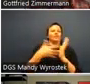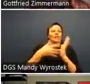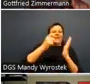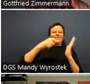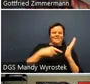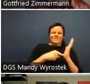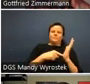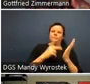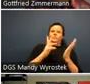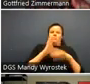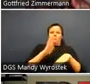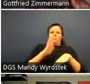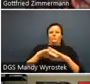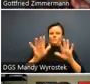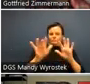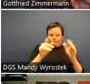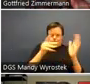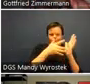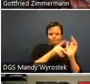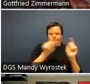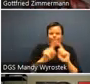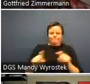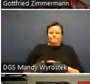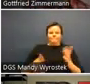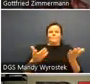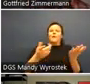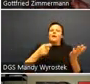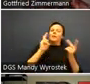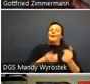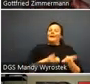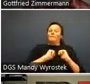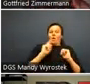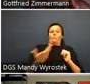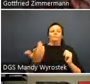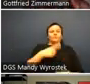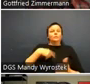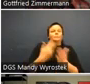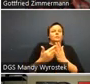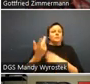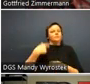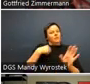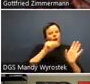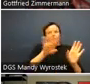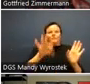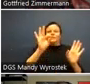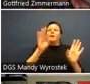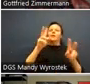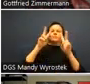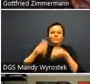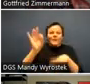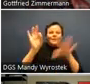ich habe hier einen Alternativtext vergessen. Oder hier bei PowerPoint auch, wird man nächstes Mal dazu kommen. Ich habe hier